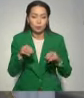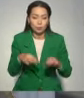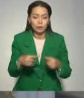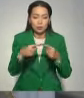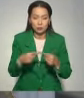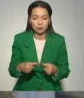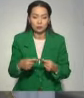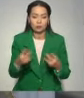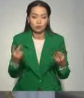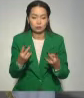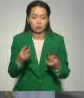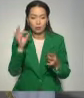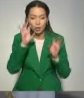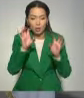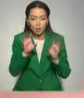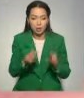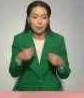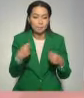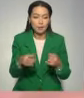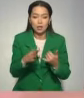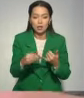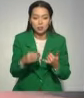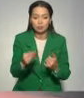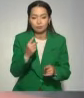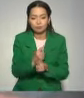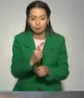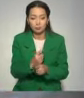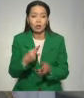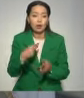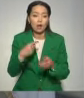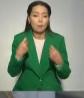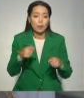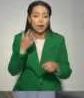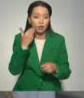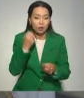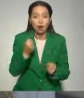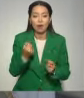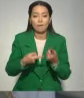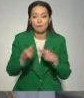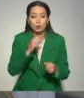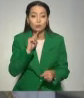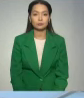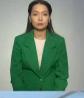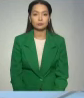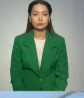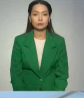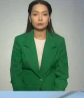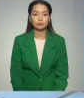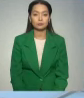и возвращаем земли в рамках закона Продать землю легко а вернуть очень сложно мы не должны нарушать права граждан